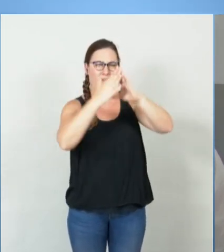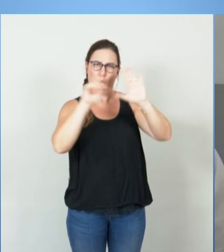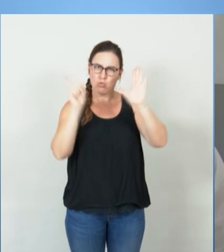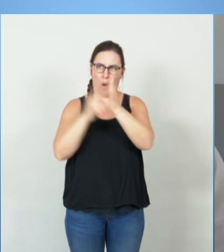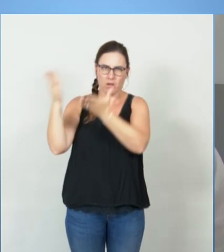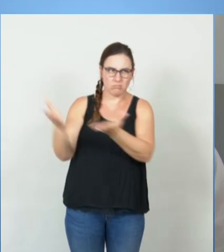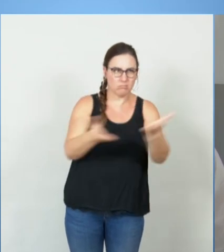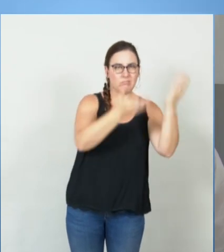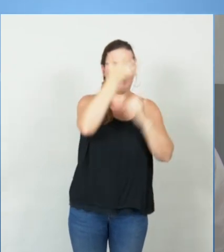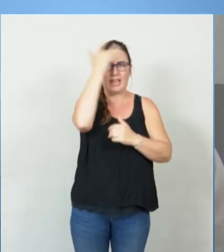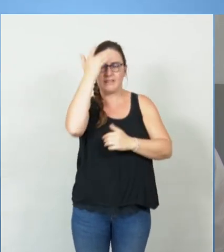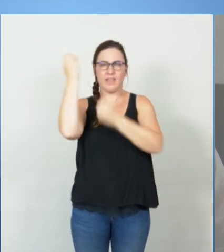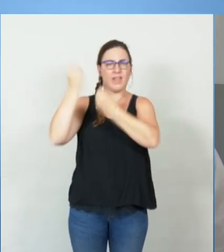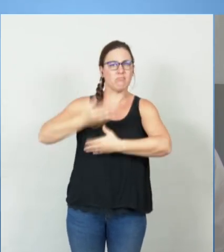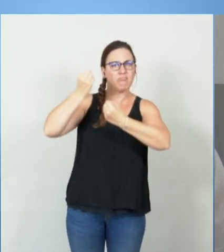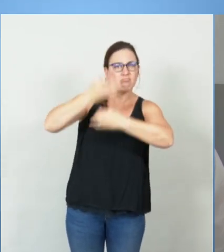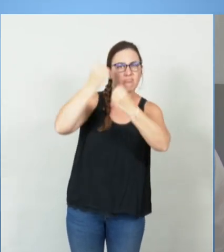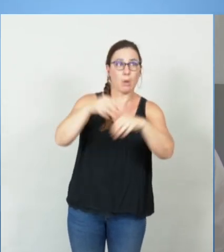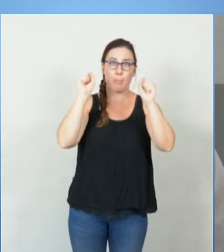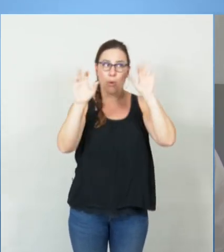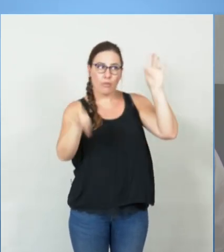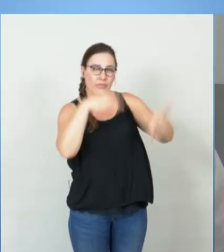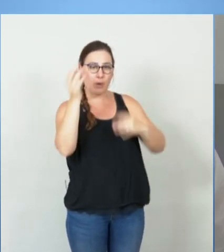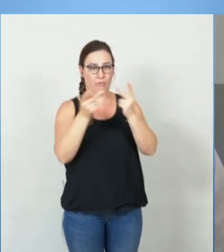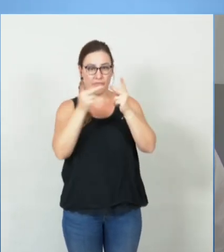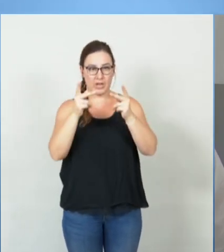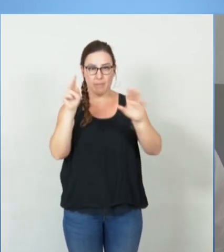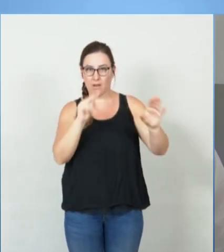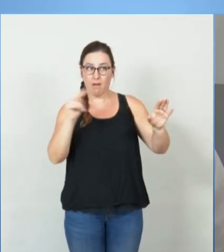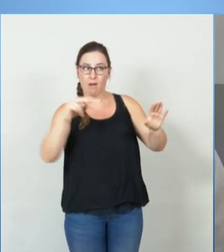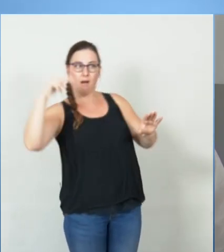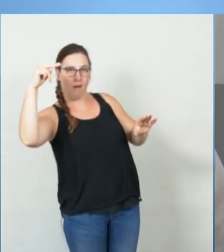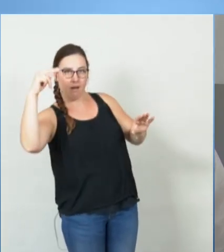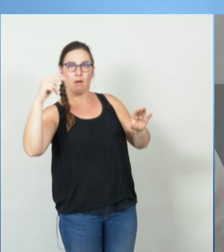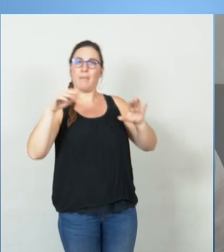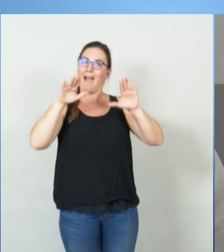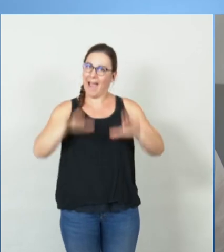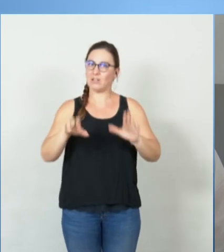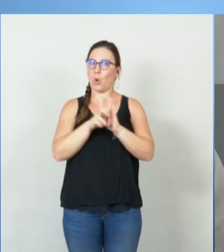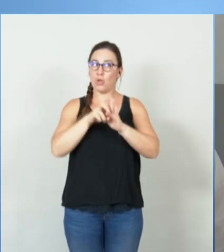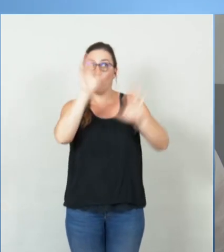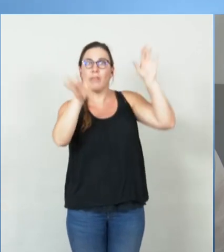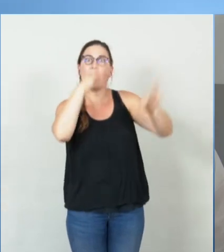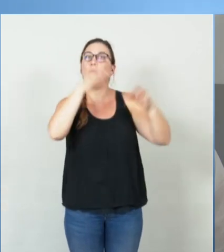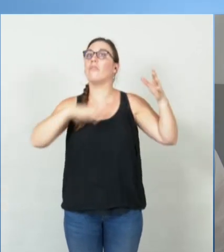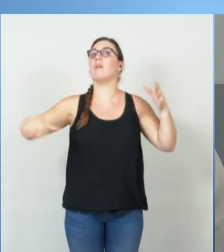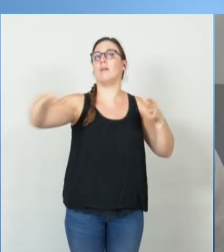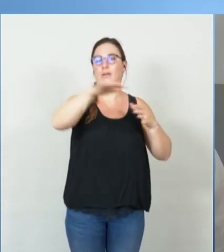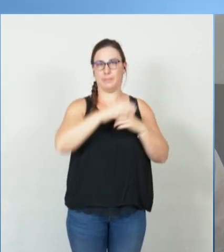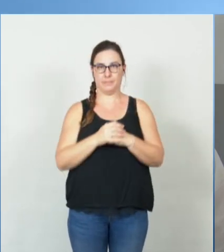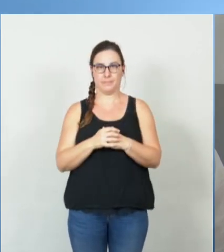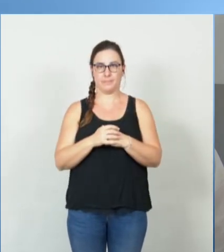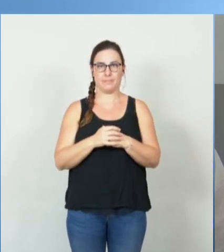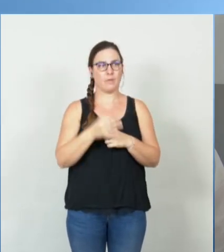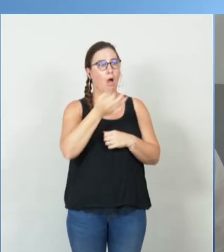estivales elles aussi sont une façon de découvrir la ville autrement en restant chez soi et je profite de ce conseil d'abord pour